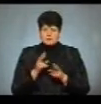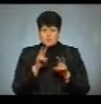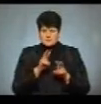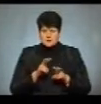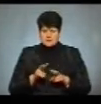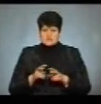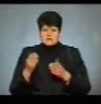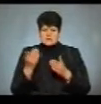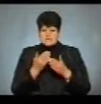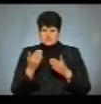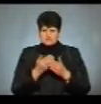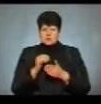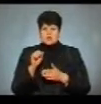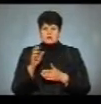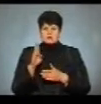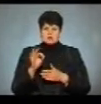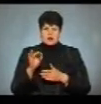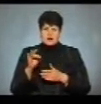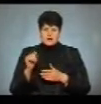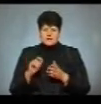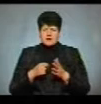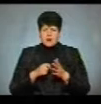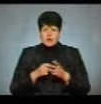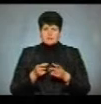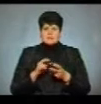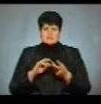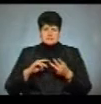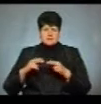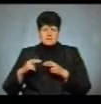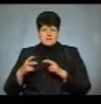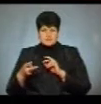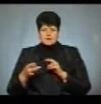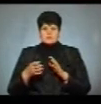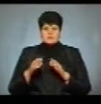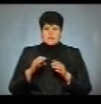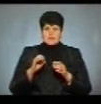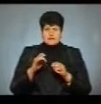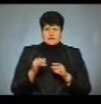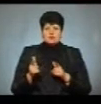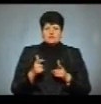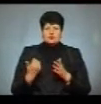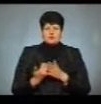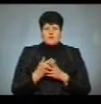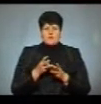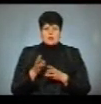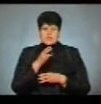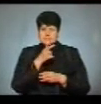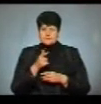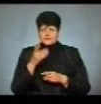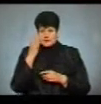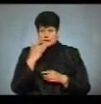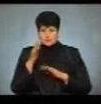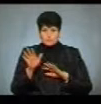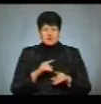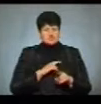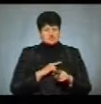обстежити засувки, шарові крани, де замінити деякі елементи, кажу, і готуватися до нового опалювального сезону. Адже літо пройде